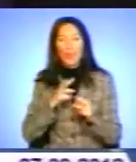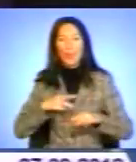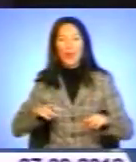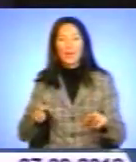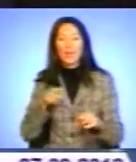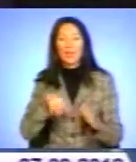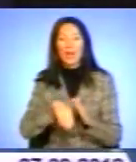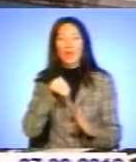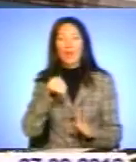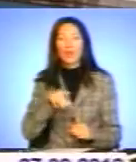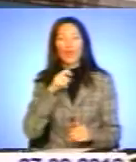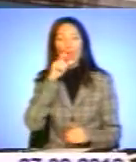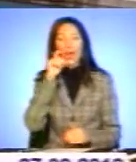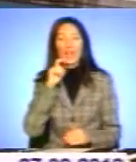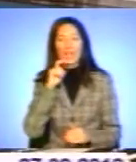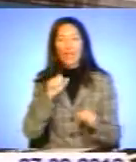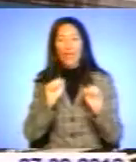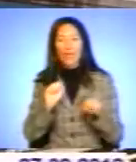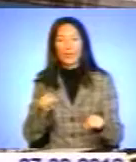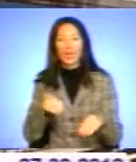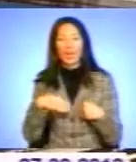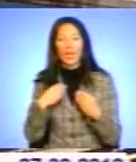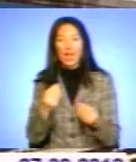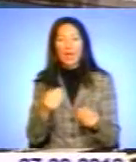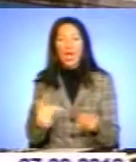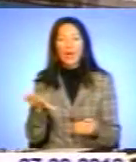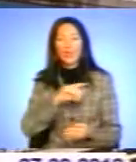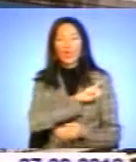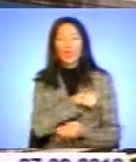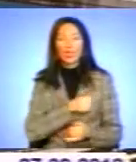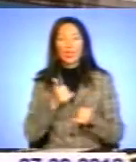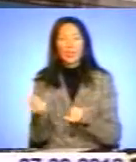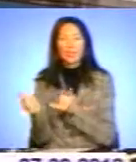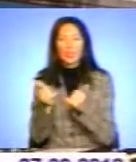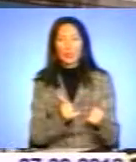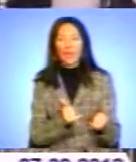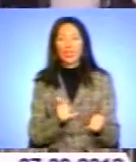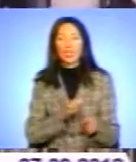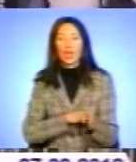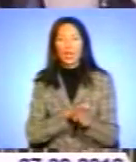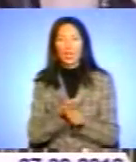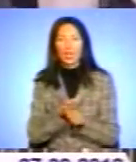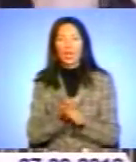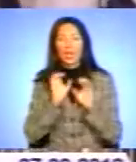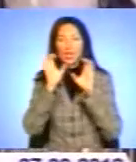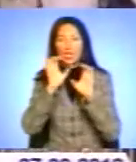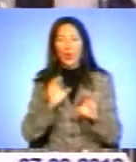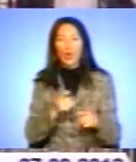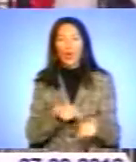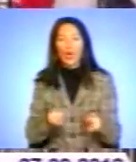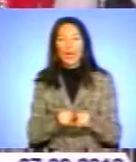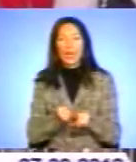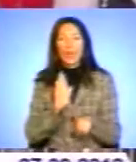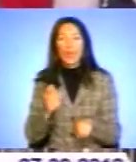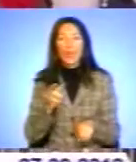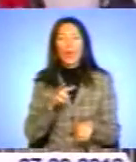виборів в Україні. Влада докладає всіх зусиль для забезпечення дотримання чинного виборчого законодавства. Таким був меседж